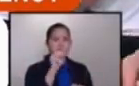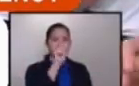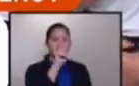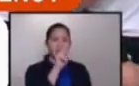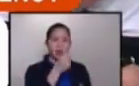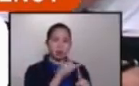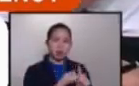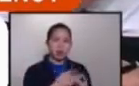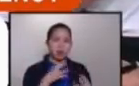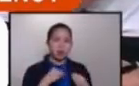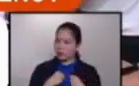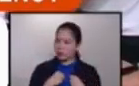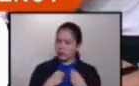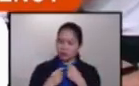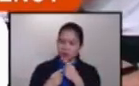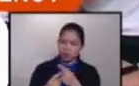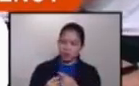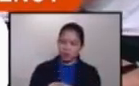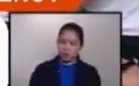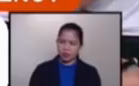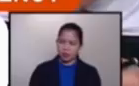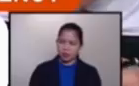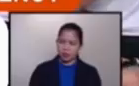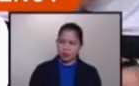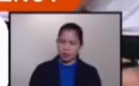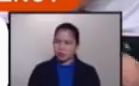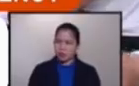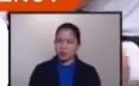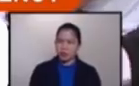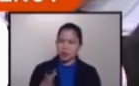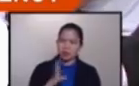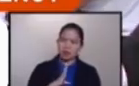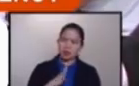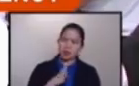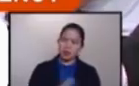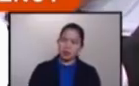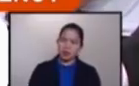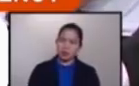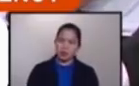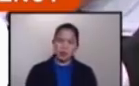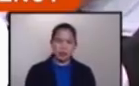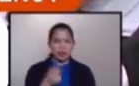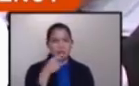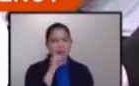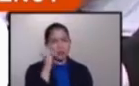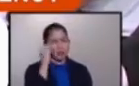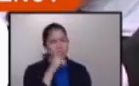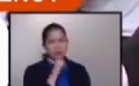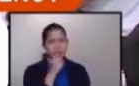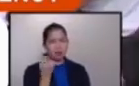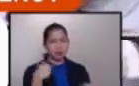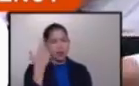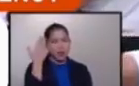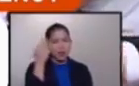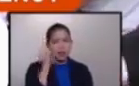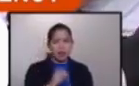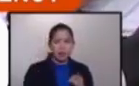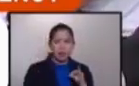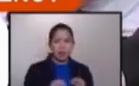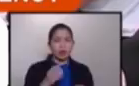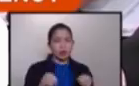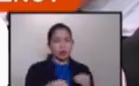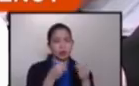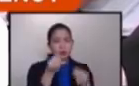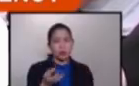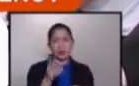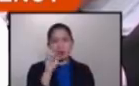sir. Hindi po kami naka-receive, sir. Nalang naabot naman sa rehal? Sir, hindi kami aabot dire, sir. Di limi mo aabot dire, sir, kung gihatag pa